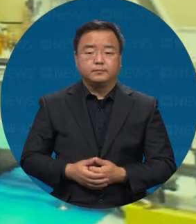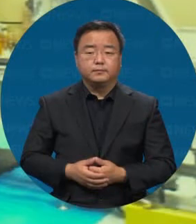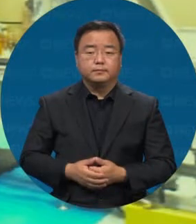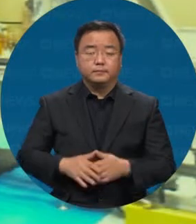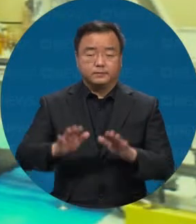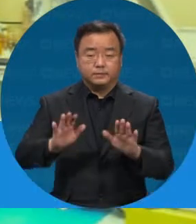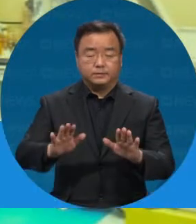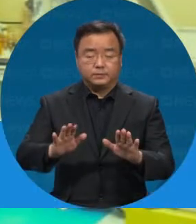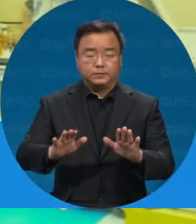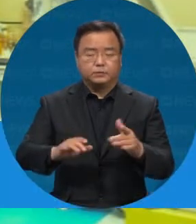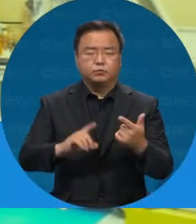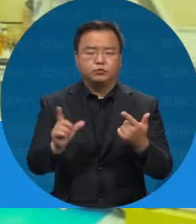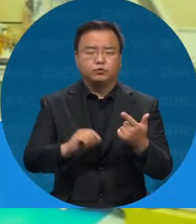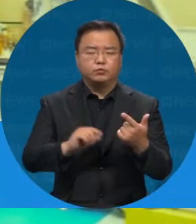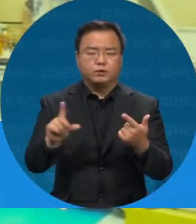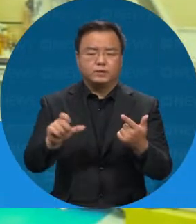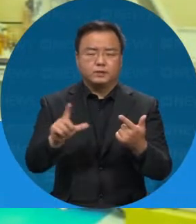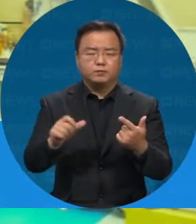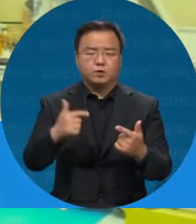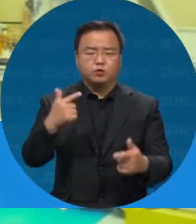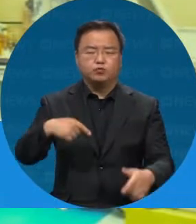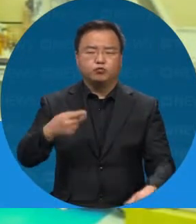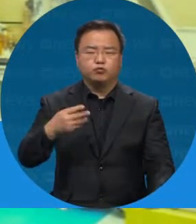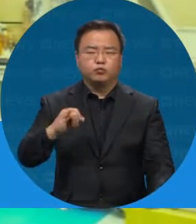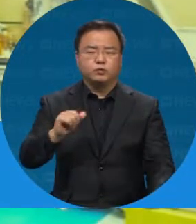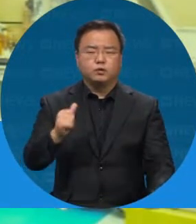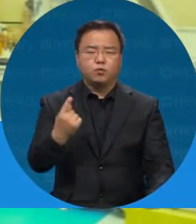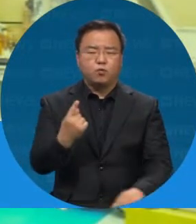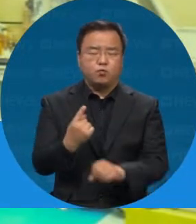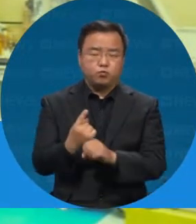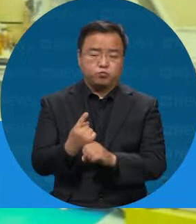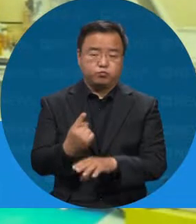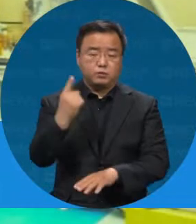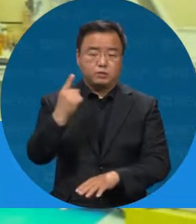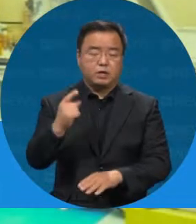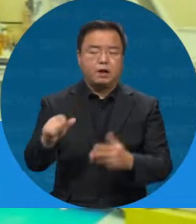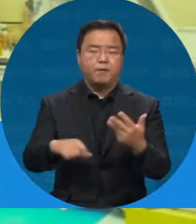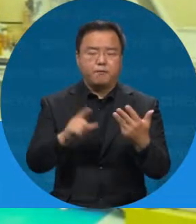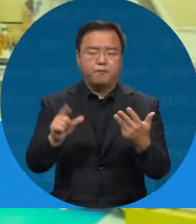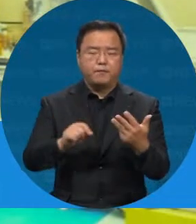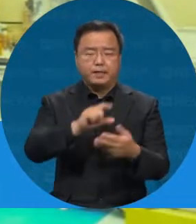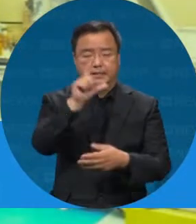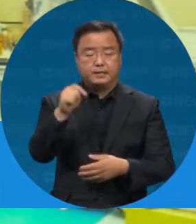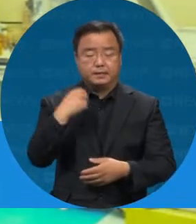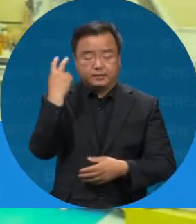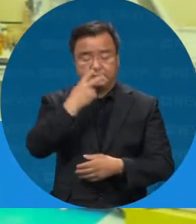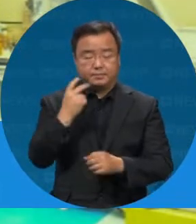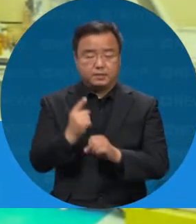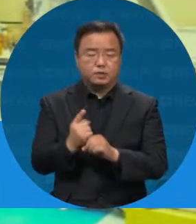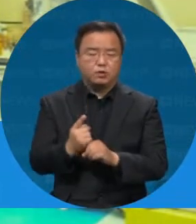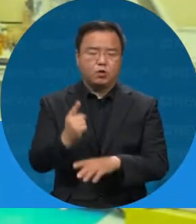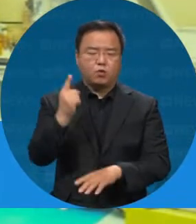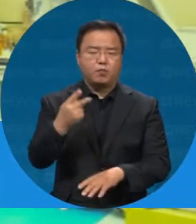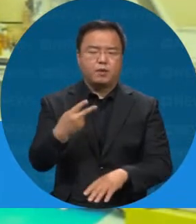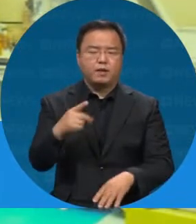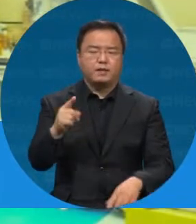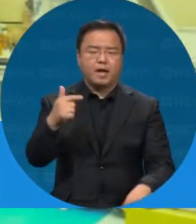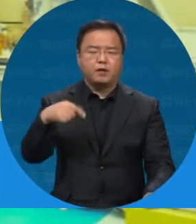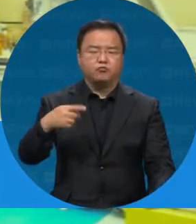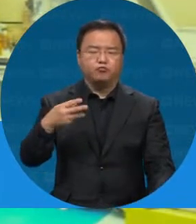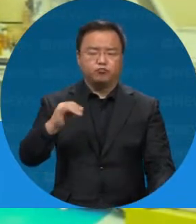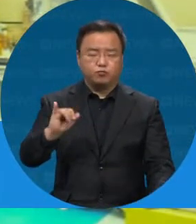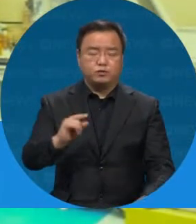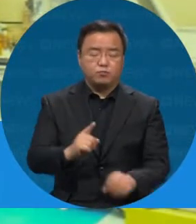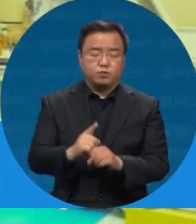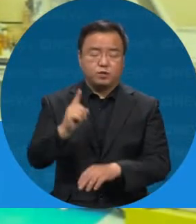오는 15일 누리 5 2차 발사에 이어 8월에는 국내 첫 r 탐사선 단 우리의 발사가 예정돼 있습니다 달을